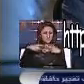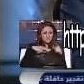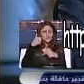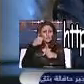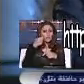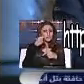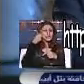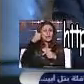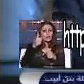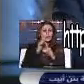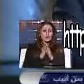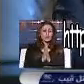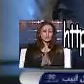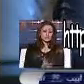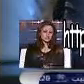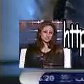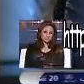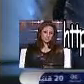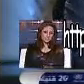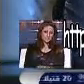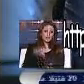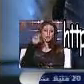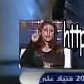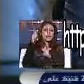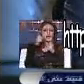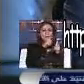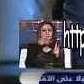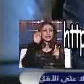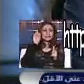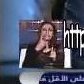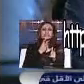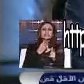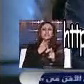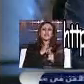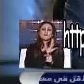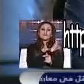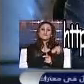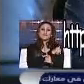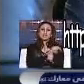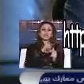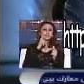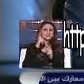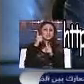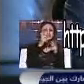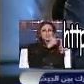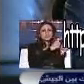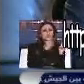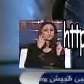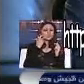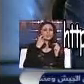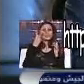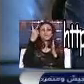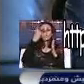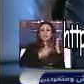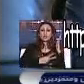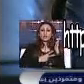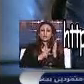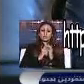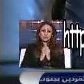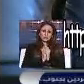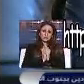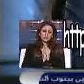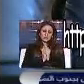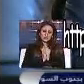جميل. كاميرا 90 دقيقة بترصد الأوضاع في غزة قبل إعلان الهدنة. هنشوف التقرير ونعود